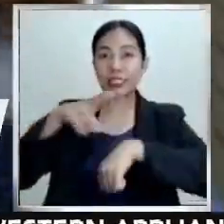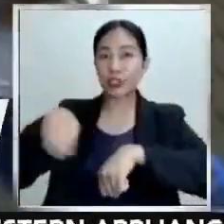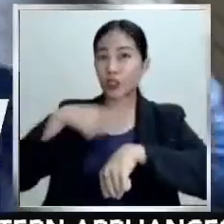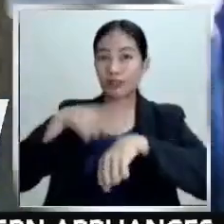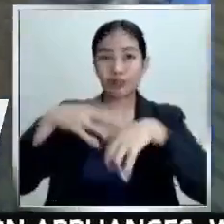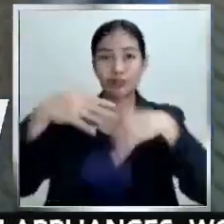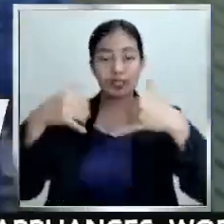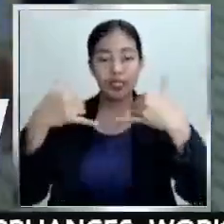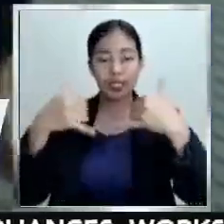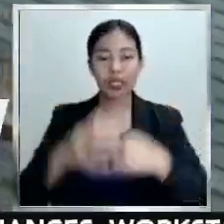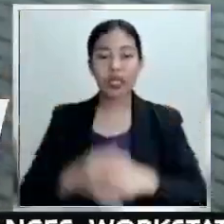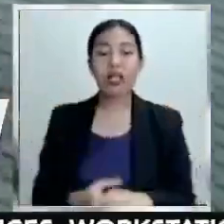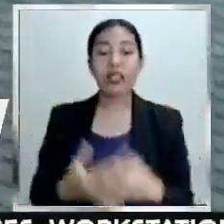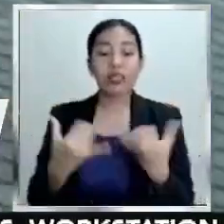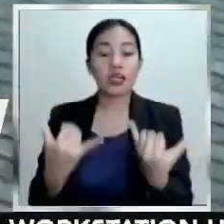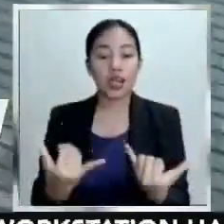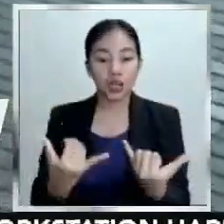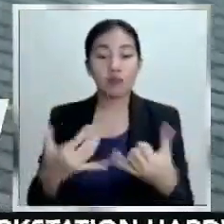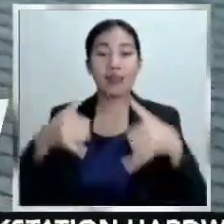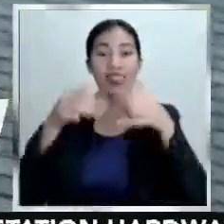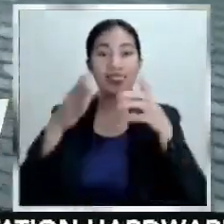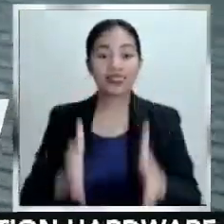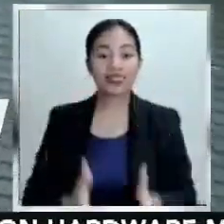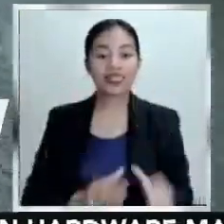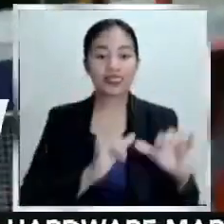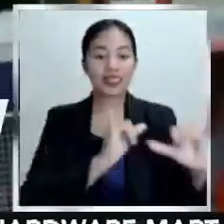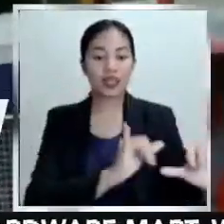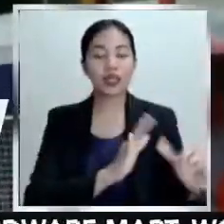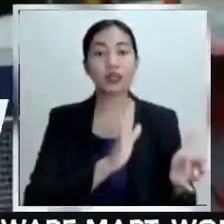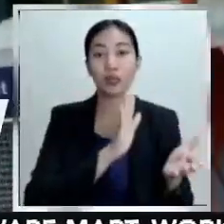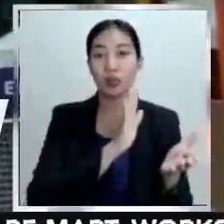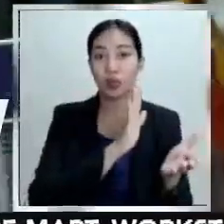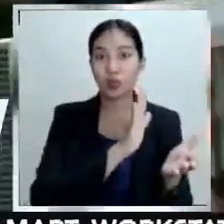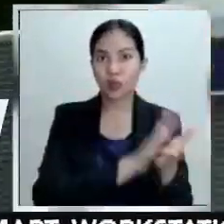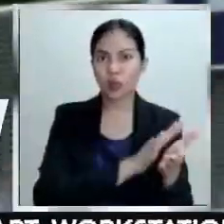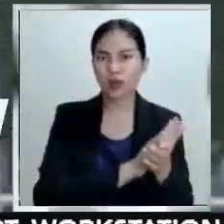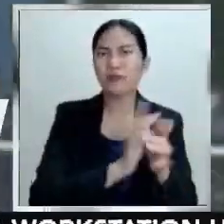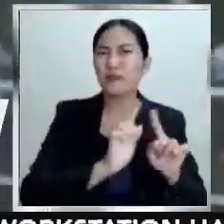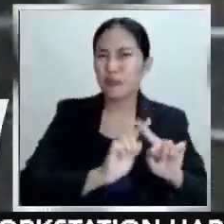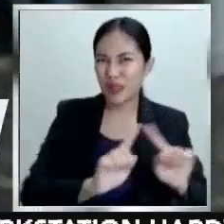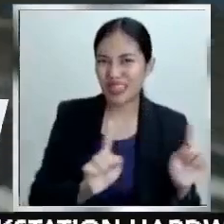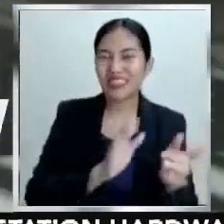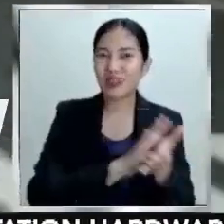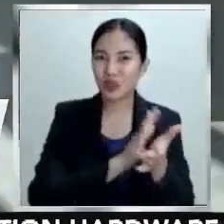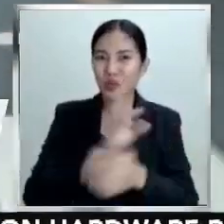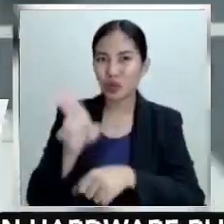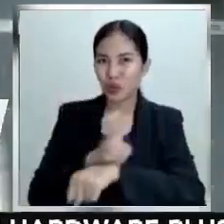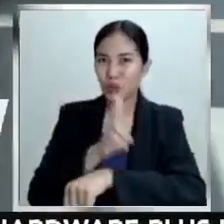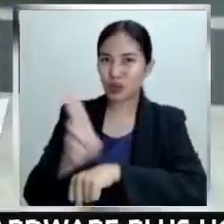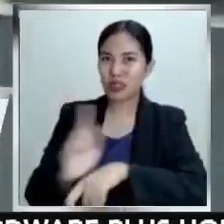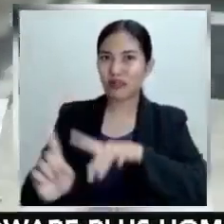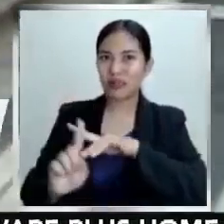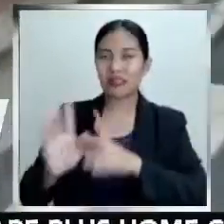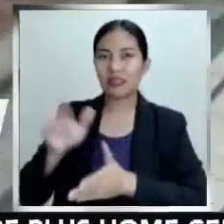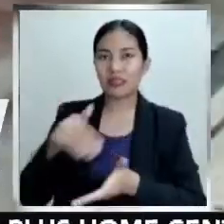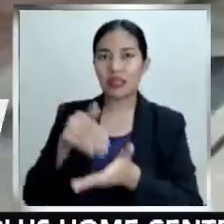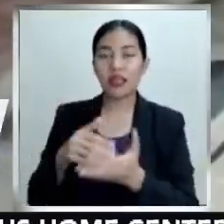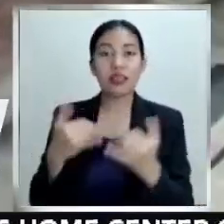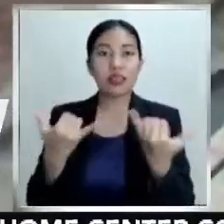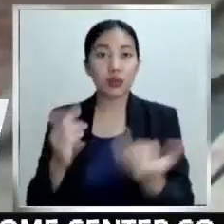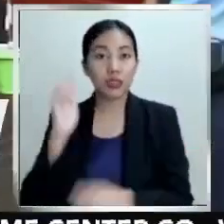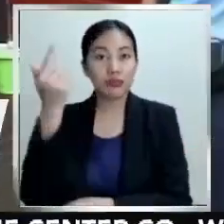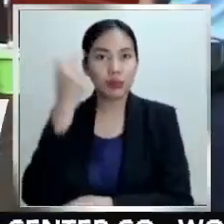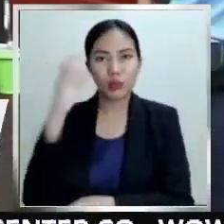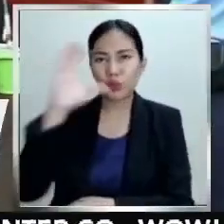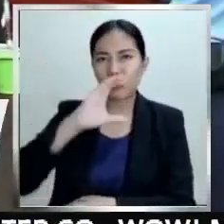eskwelahan. Tatlo rito dati nagagamit bilang evacuation center. Kaya naghanap ang City Hall ng alternatibo gaya ng gym at simbahan.